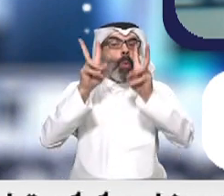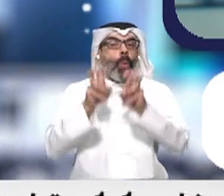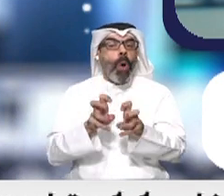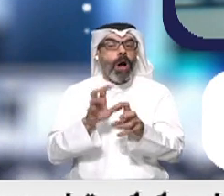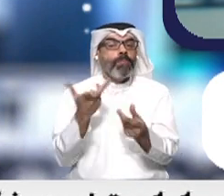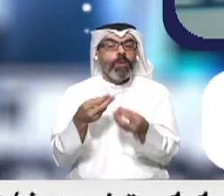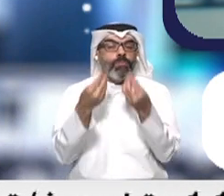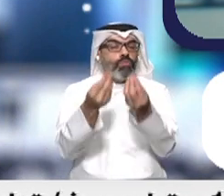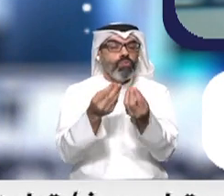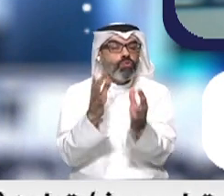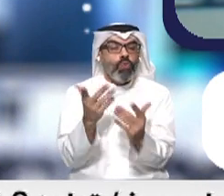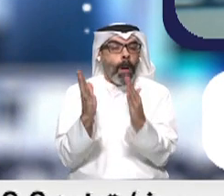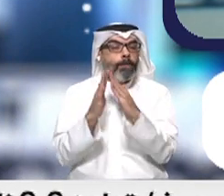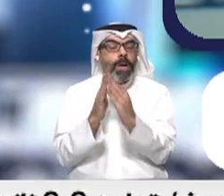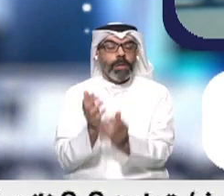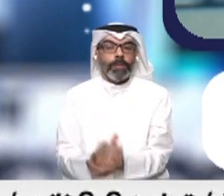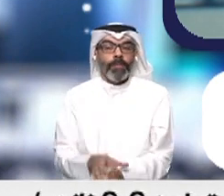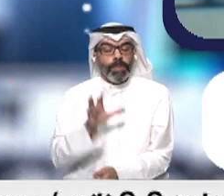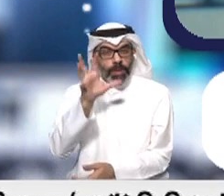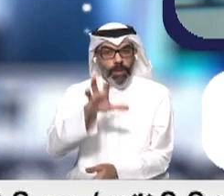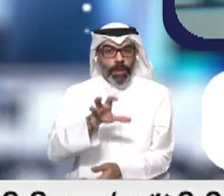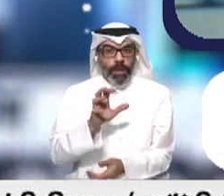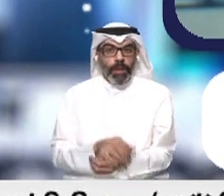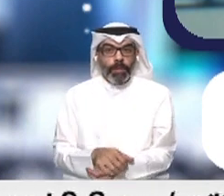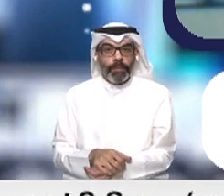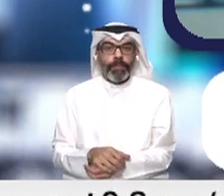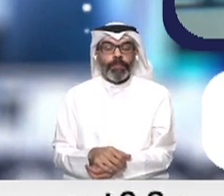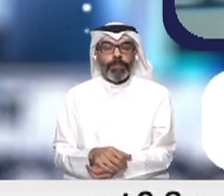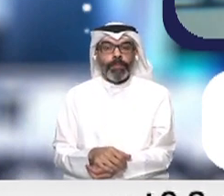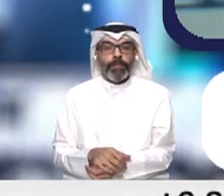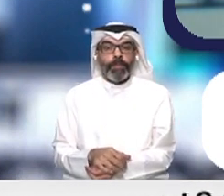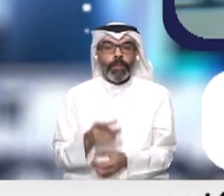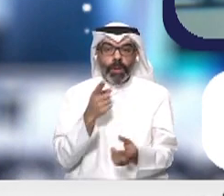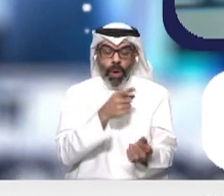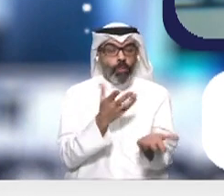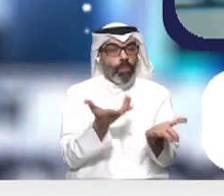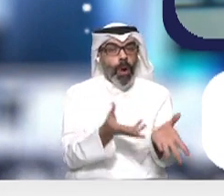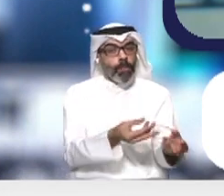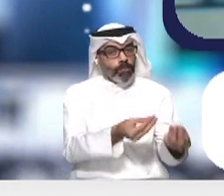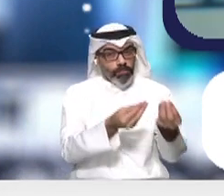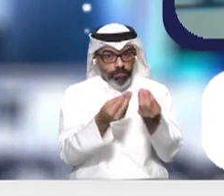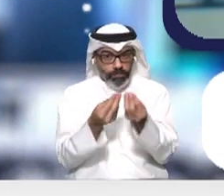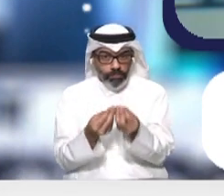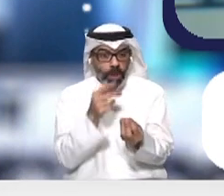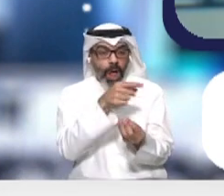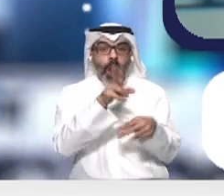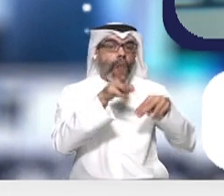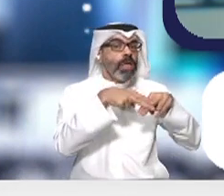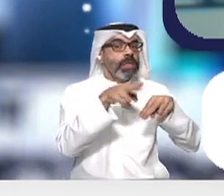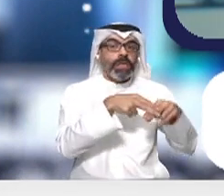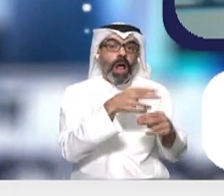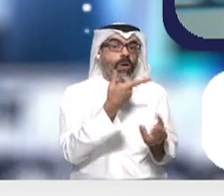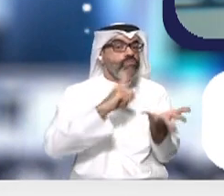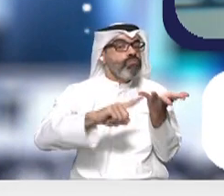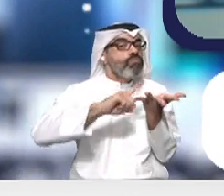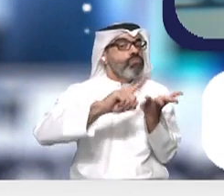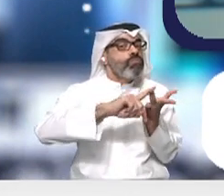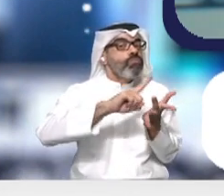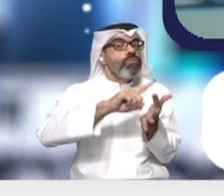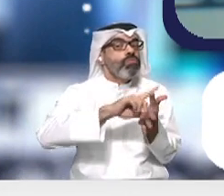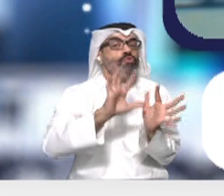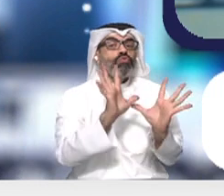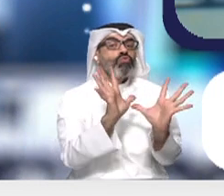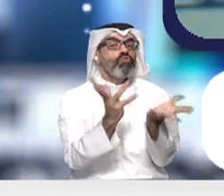غزة؟ نعم، بلينكين هو يحمل ربما مطالب إسرائيلية فيما يتعلق